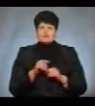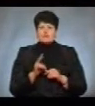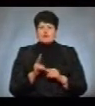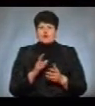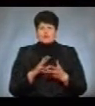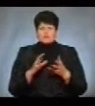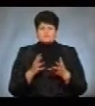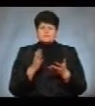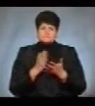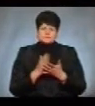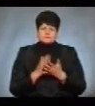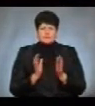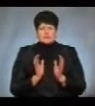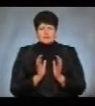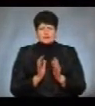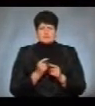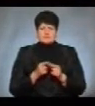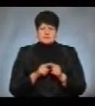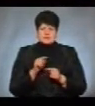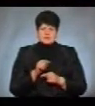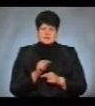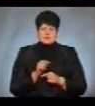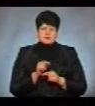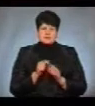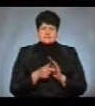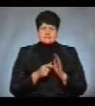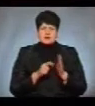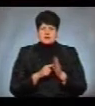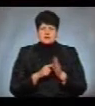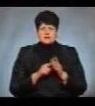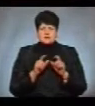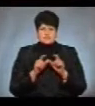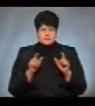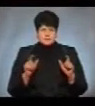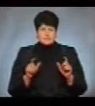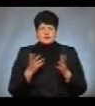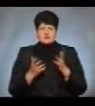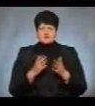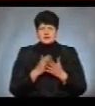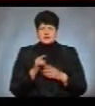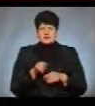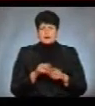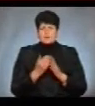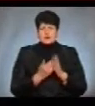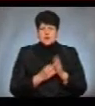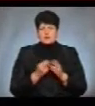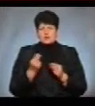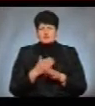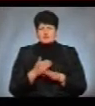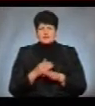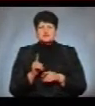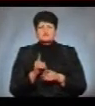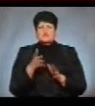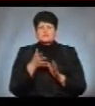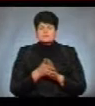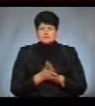балансі, хто отримує і опікується такими закладами та спорудами. Але все ж таки, якщо є така програма, певні кошти виділяються, на що вони виділяються?